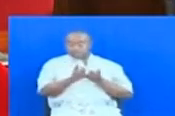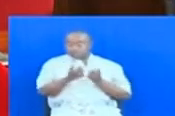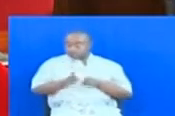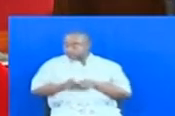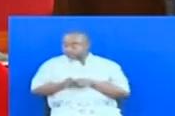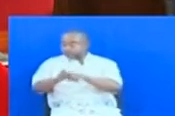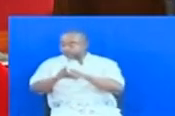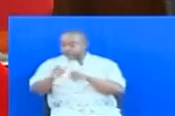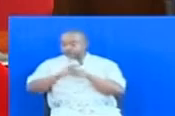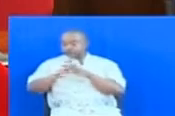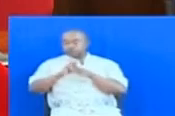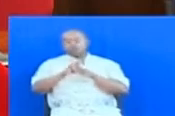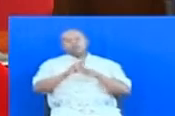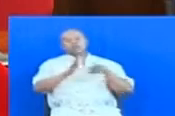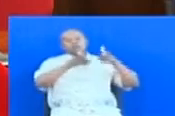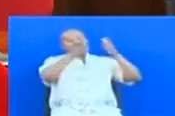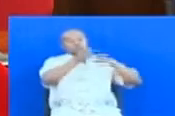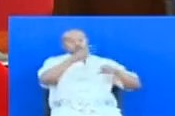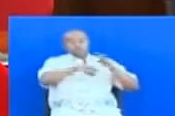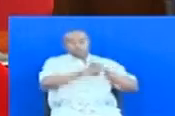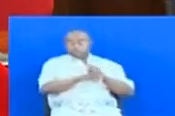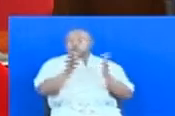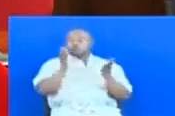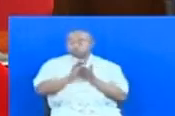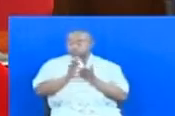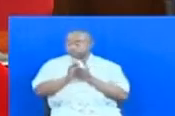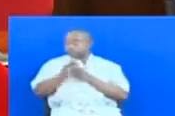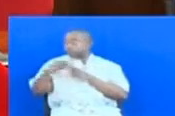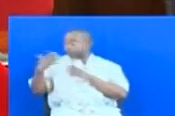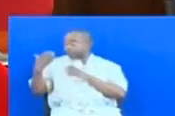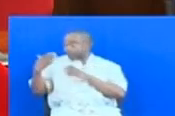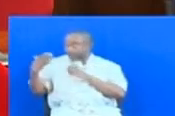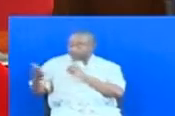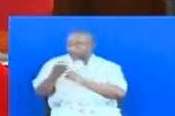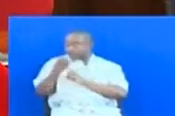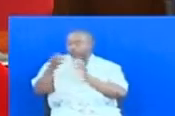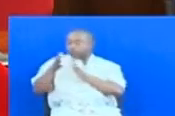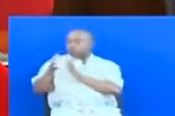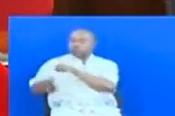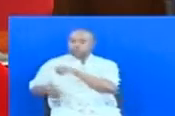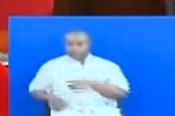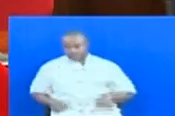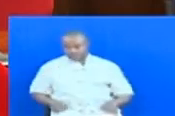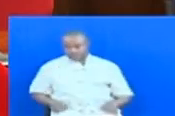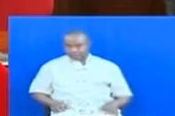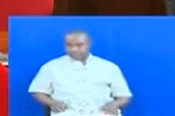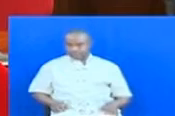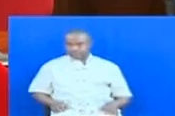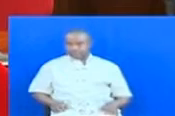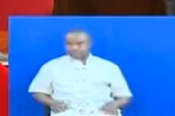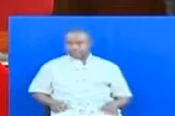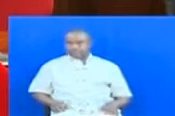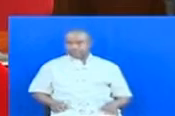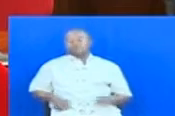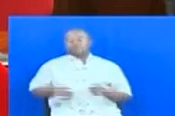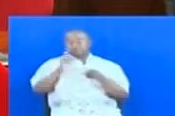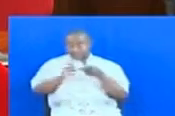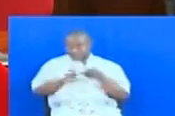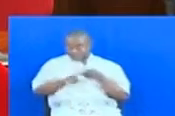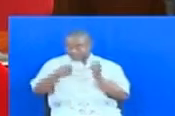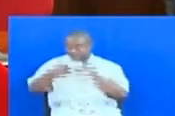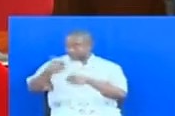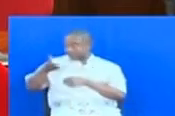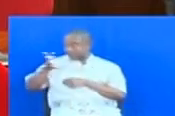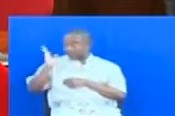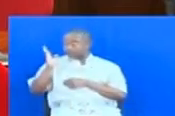force account na imeleta manufaa makubwa sana. Lakini pia katika kukabiliana na hilo, pia